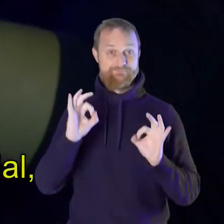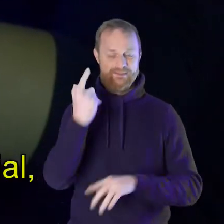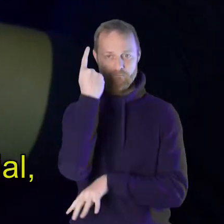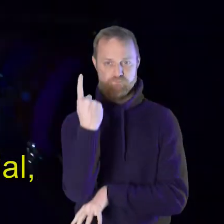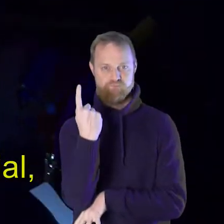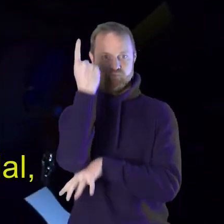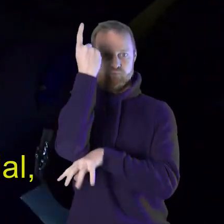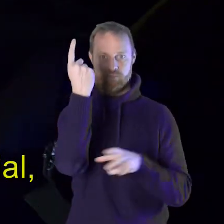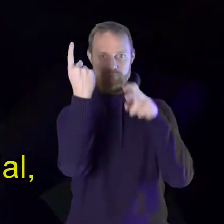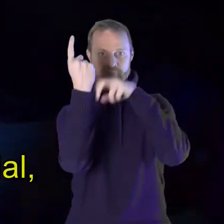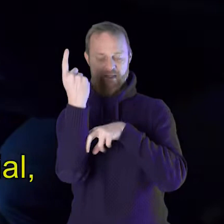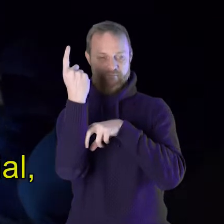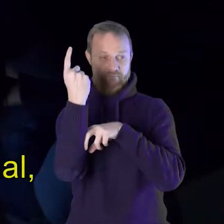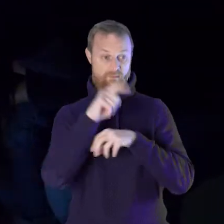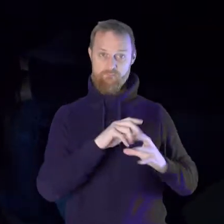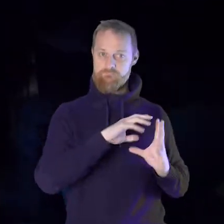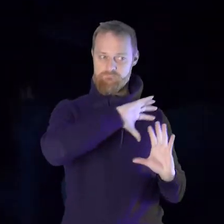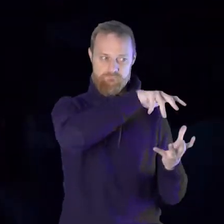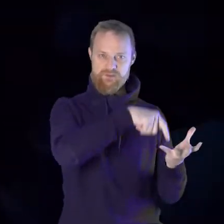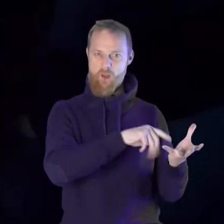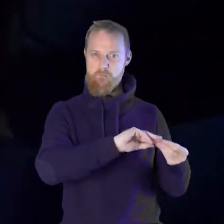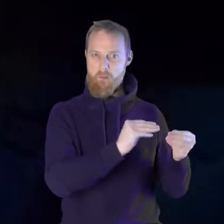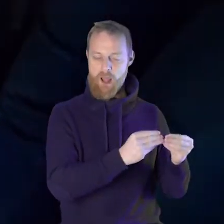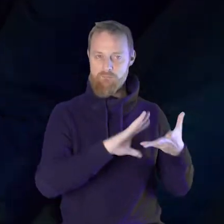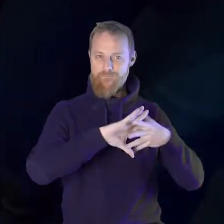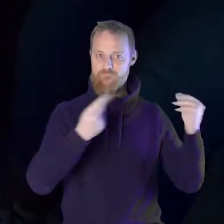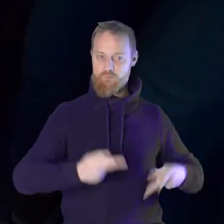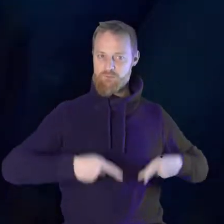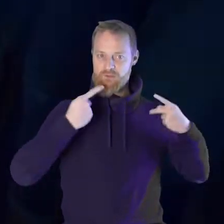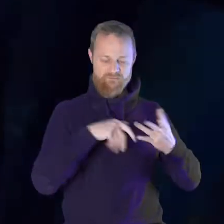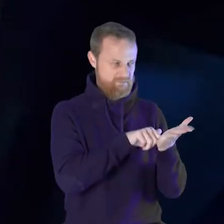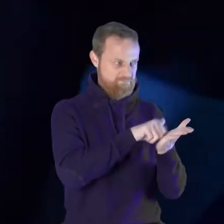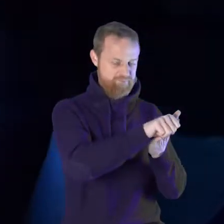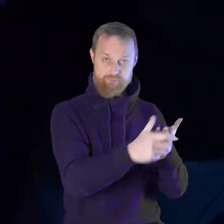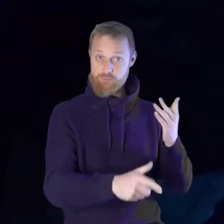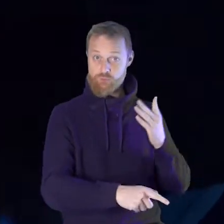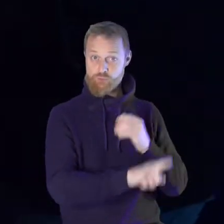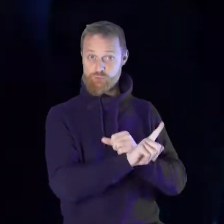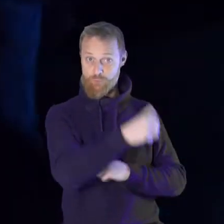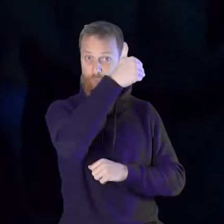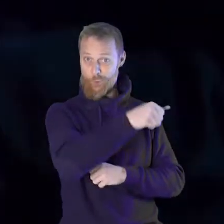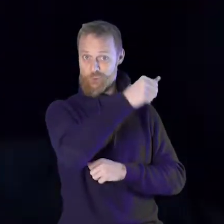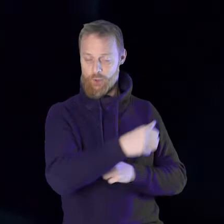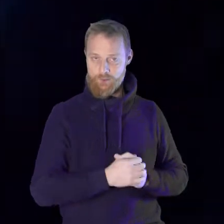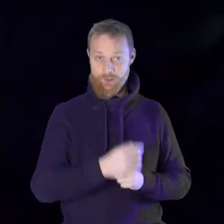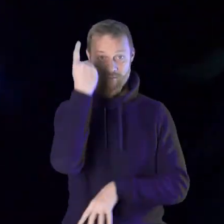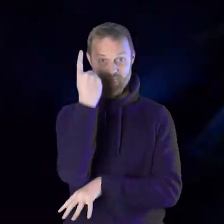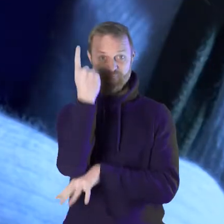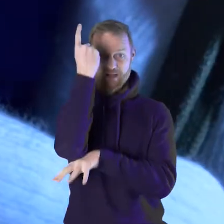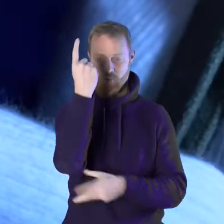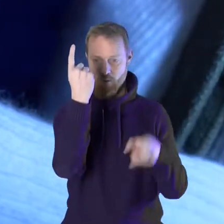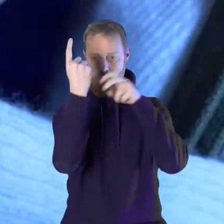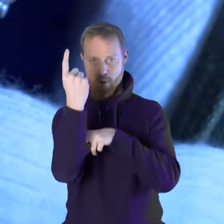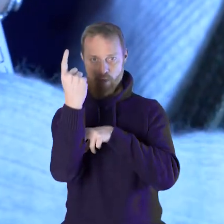êtes dans un vaisseau spatial. Il y a eu un gros problème sur Terre, il n'y a plus de forme de vie, sauf une.